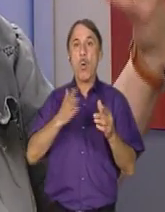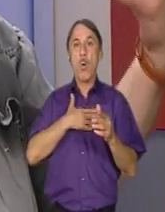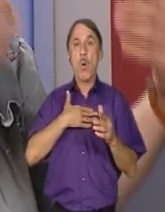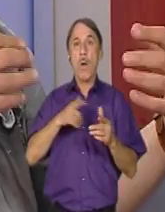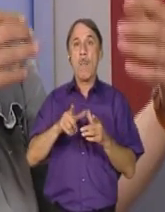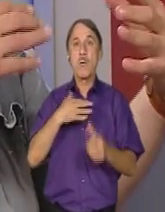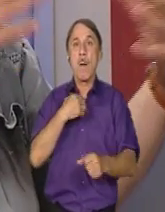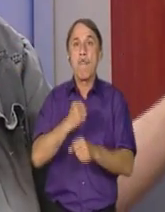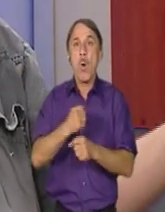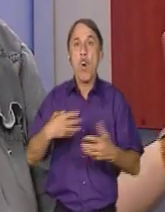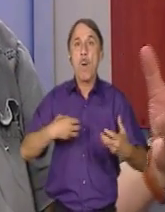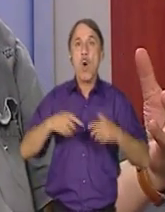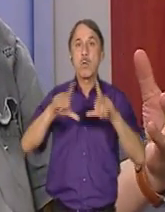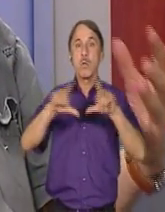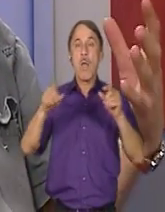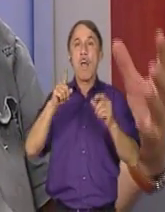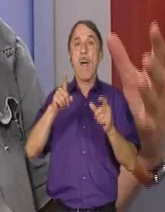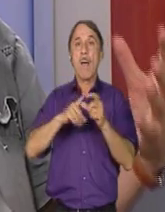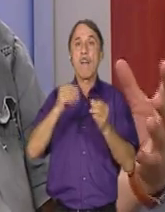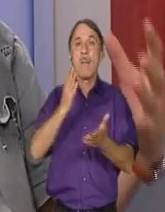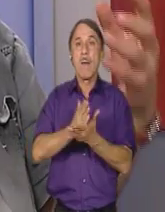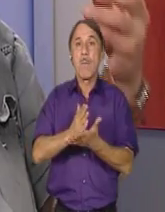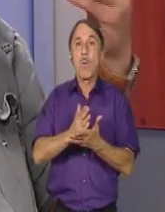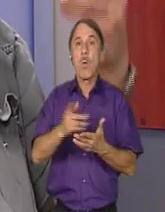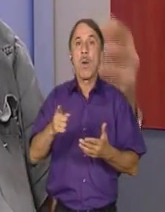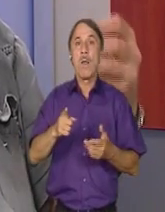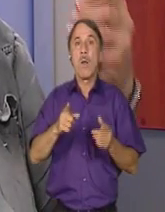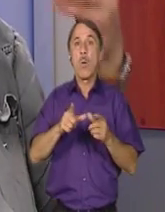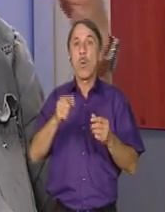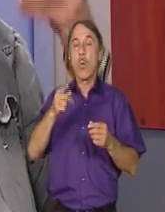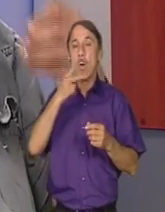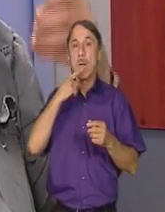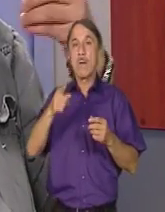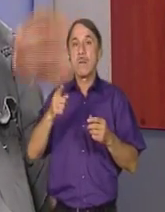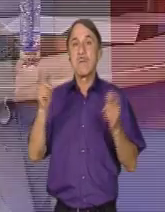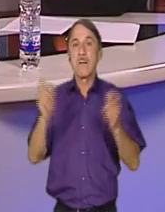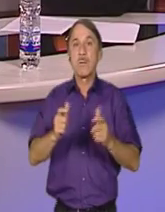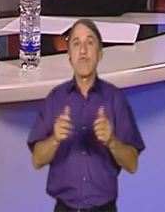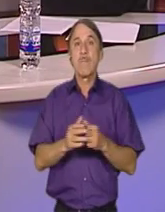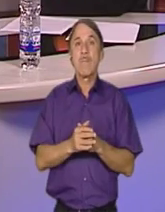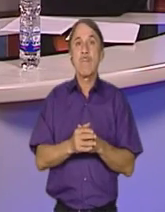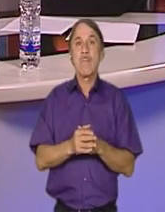u naš prostor pozorišta morate da dođete utegnuti u crne